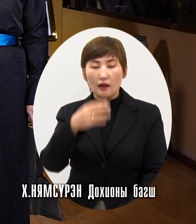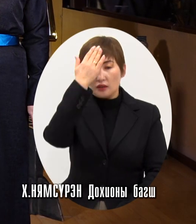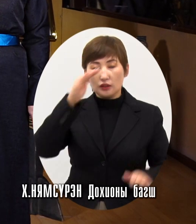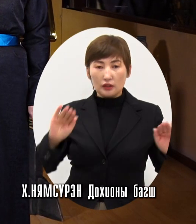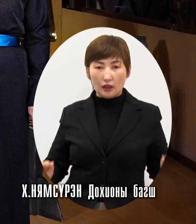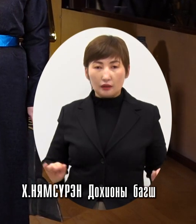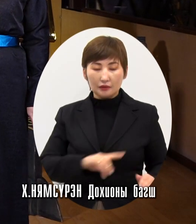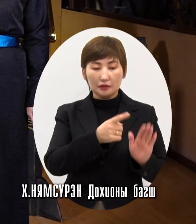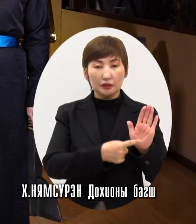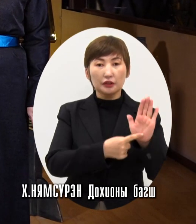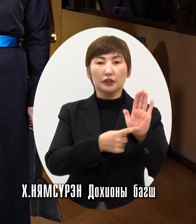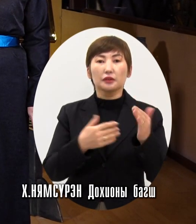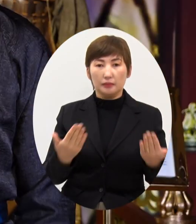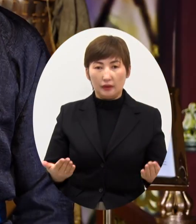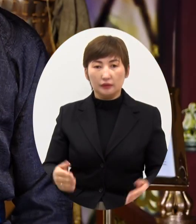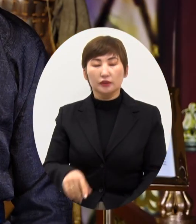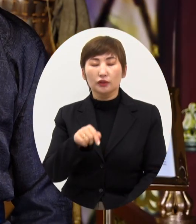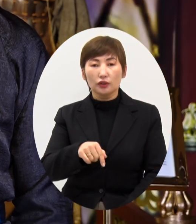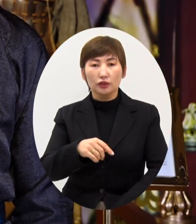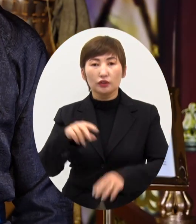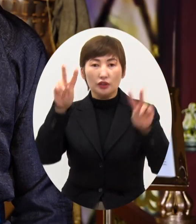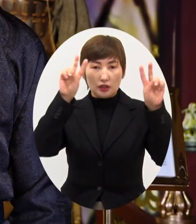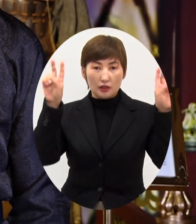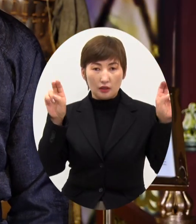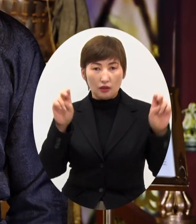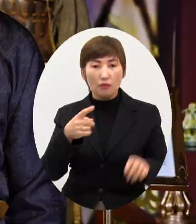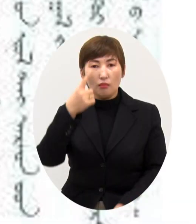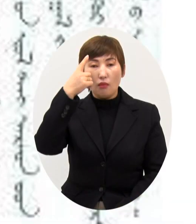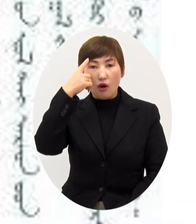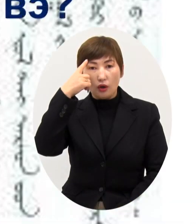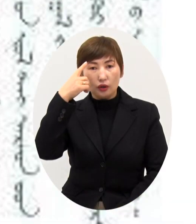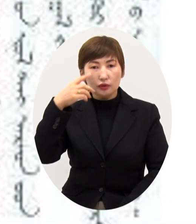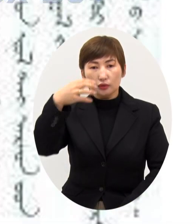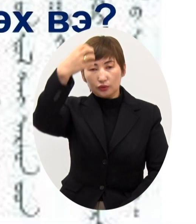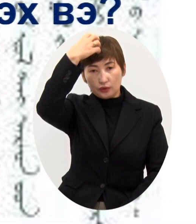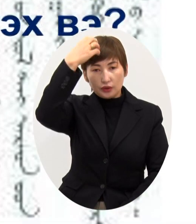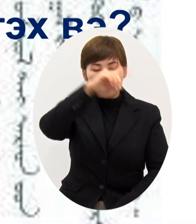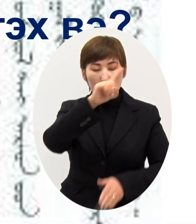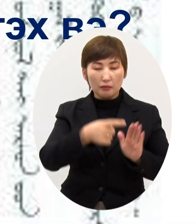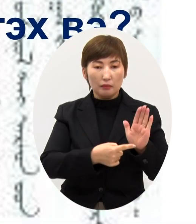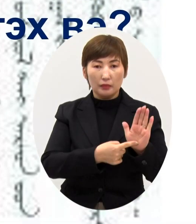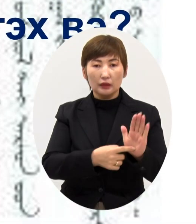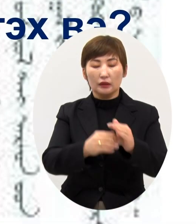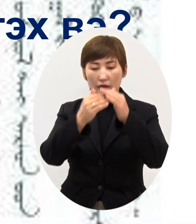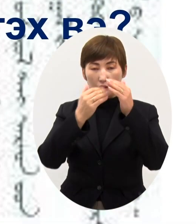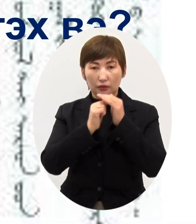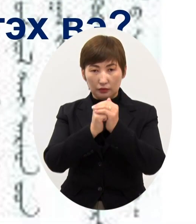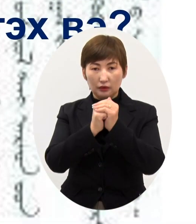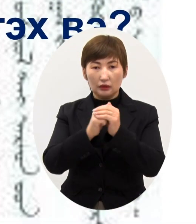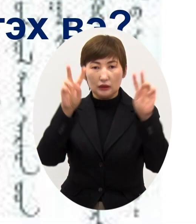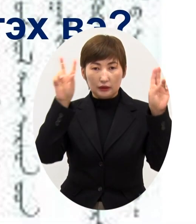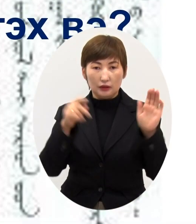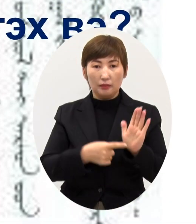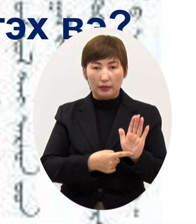танхимаас хүүхдүүд та нартаа хүргэж байна. За, өнөөдрийн бидний үзэх сэдэв маань Монгол төрийн бэлэгдлийг хэрхэн мэдж хүндэтгэх вэ гэсэн